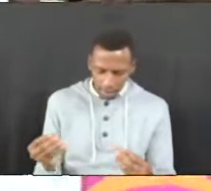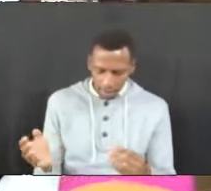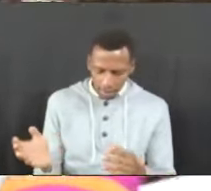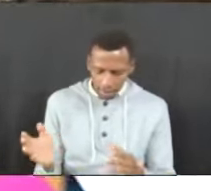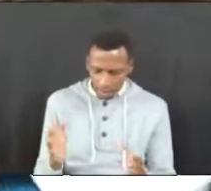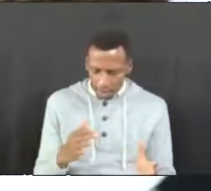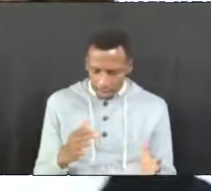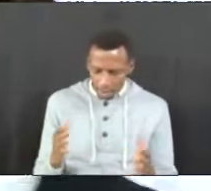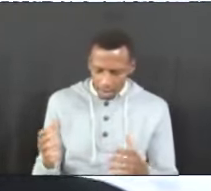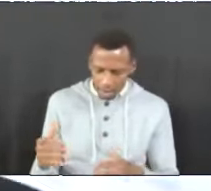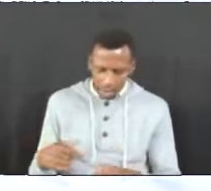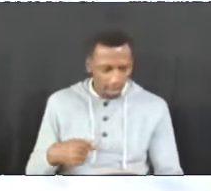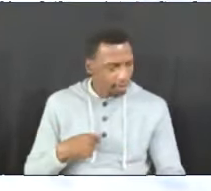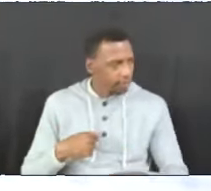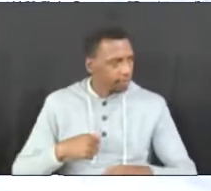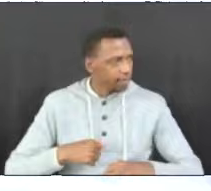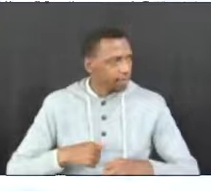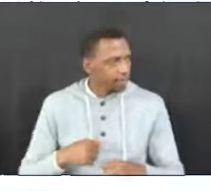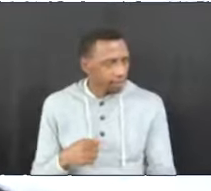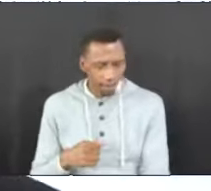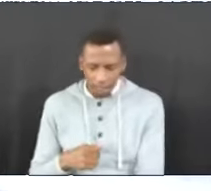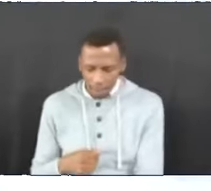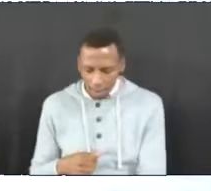onafura hia sing with me